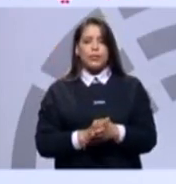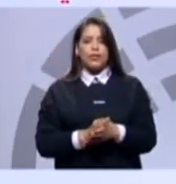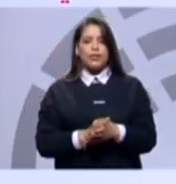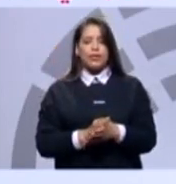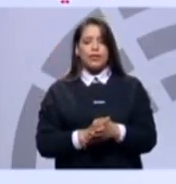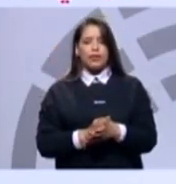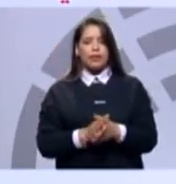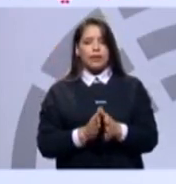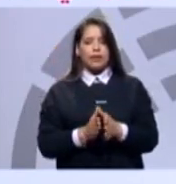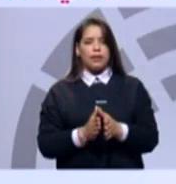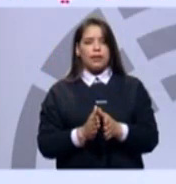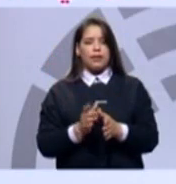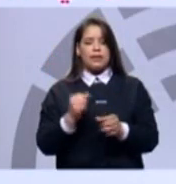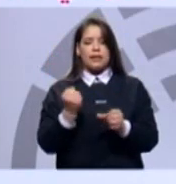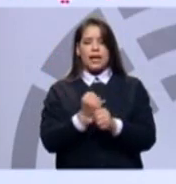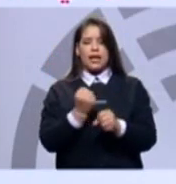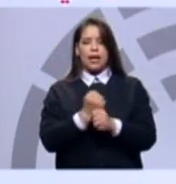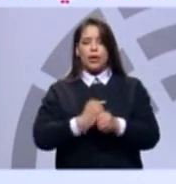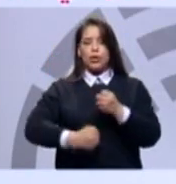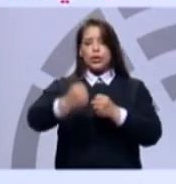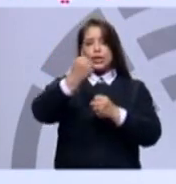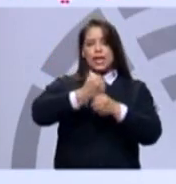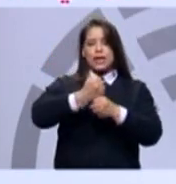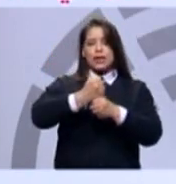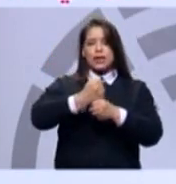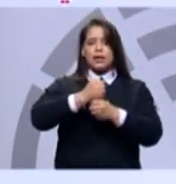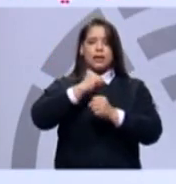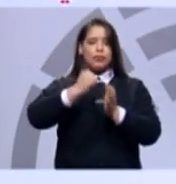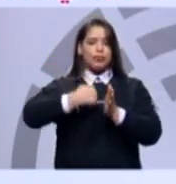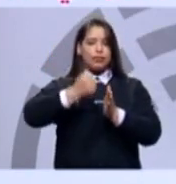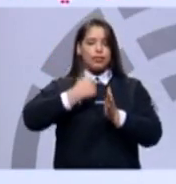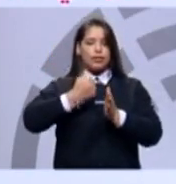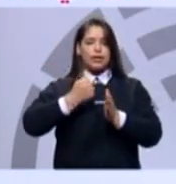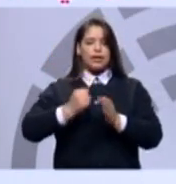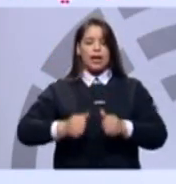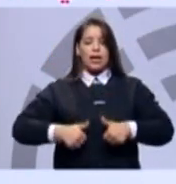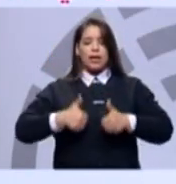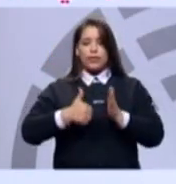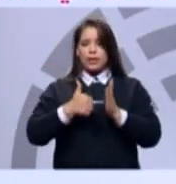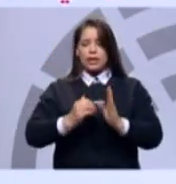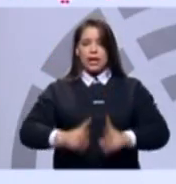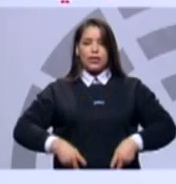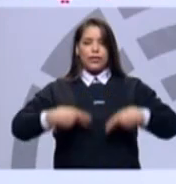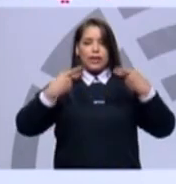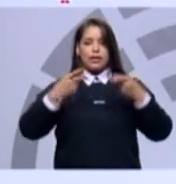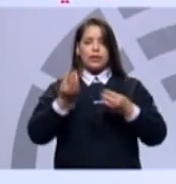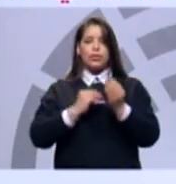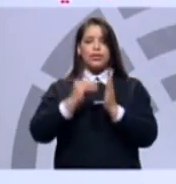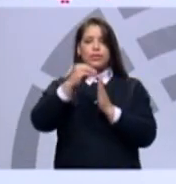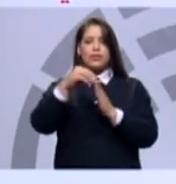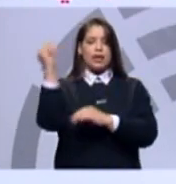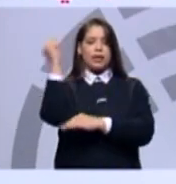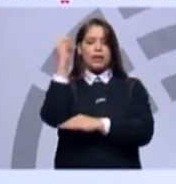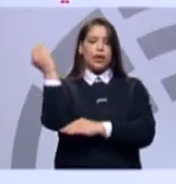واروى القيروانيه سنعمل على جعل القيروان مدينه يستطب فيها العيش ووجهها سياحيه دينيه